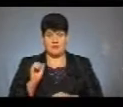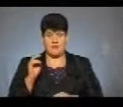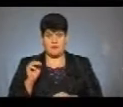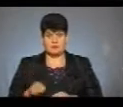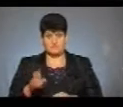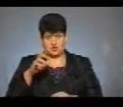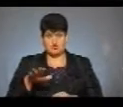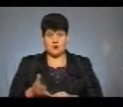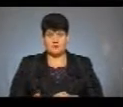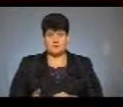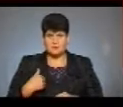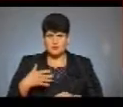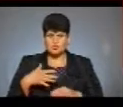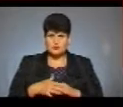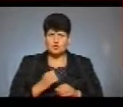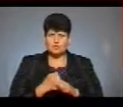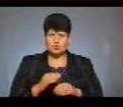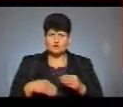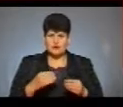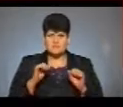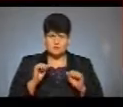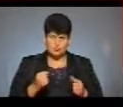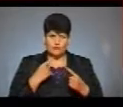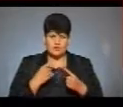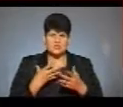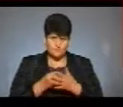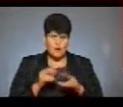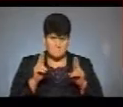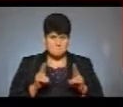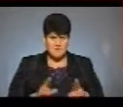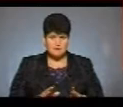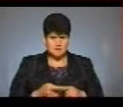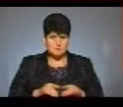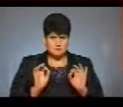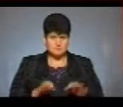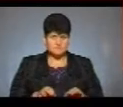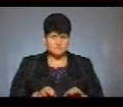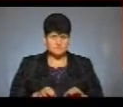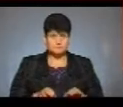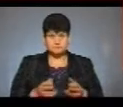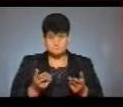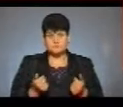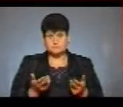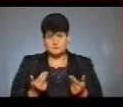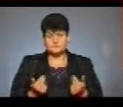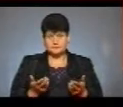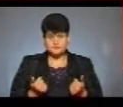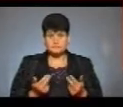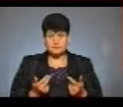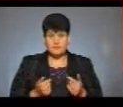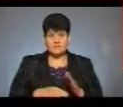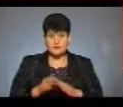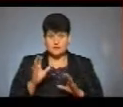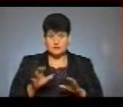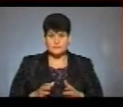межах держави. Тобто ми розуміємо, що роботодавці можуть диктувати свої правила, і це буде цілком законно, так? Власне, і навіть власне. Вищі за закони,